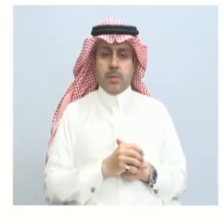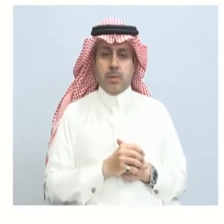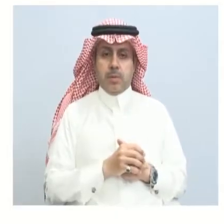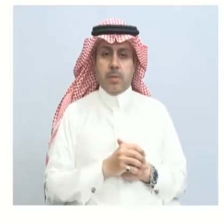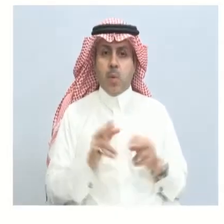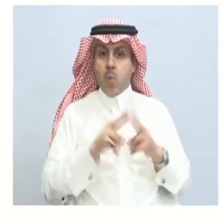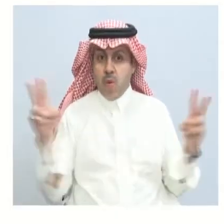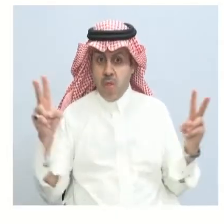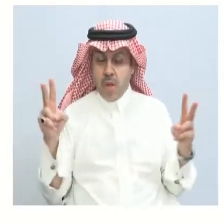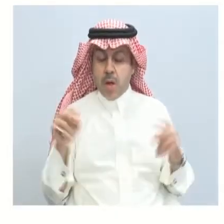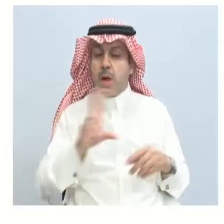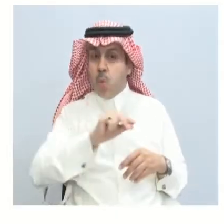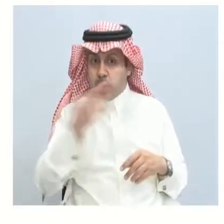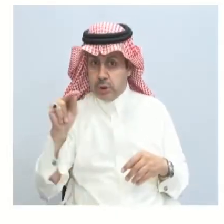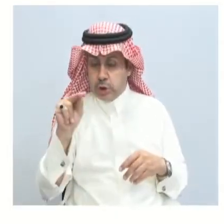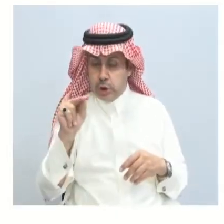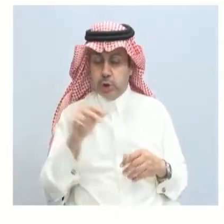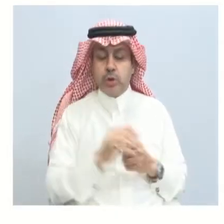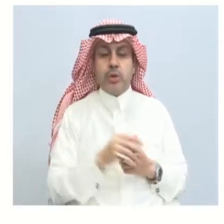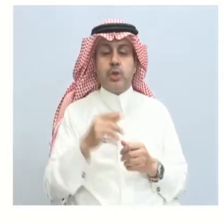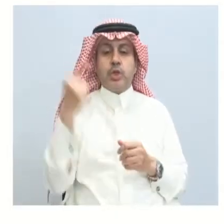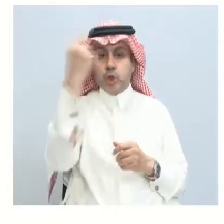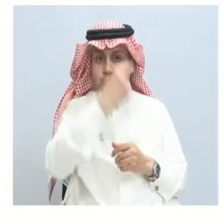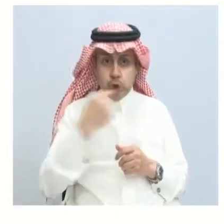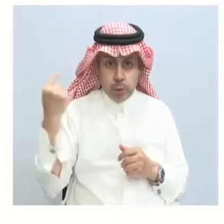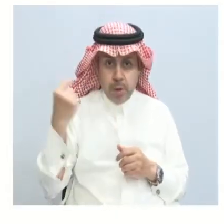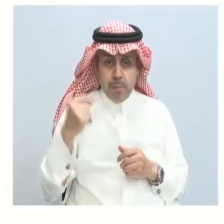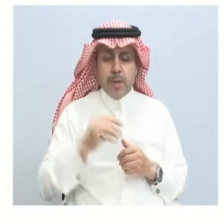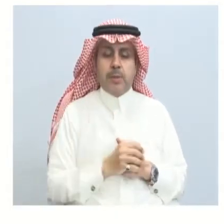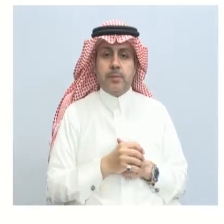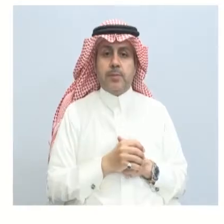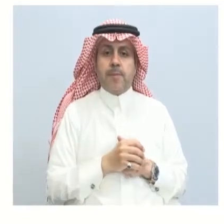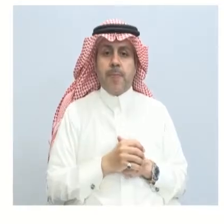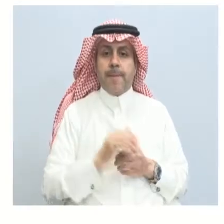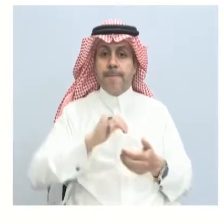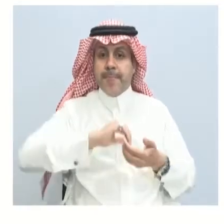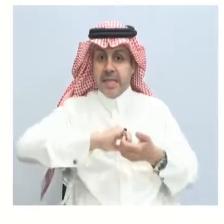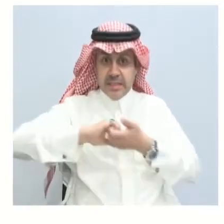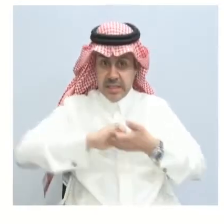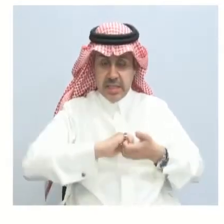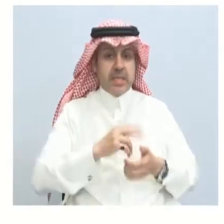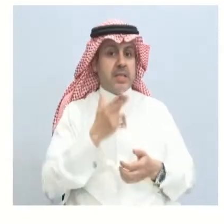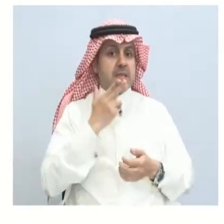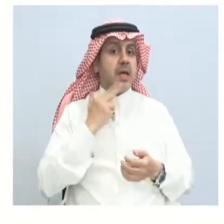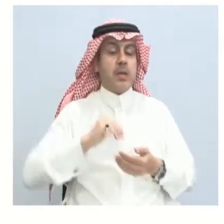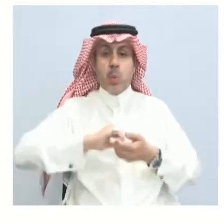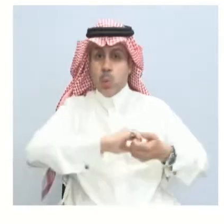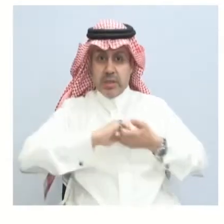الشبه بينهما وضح وجه الشبه بينهما بين الجليس الصالح